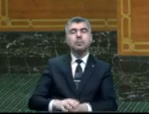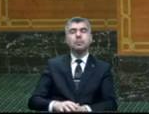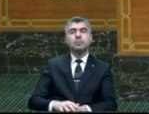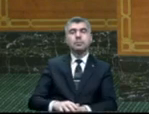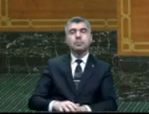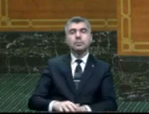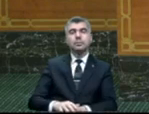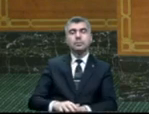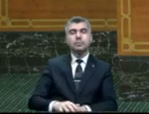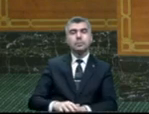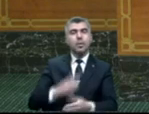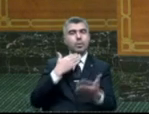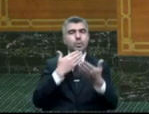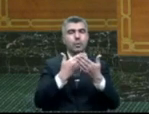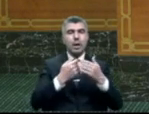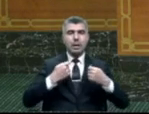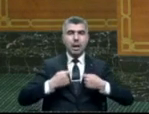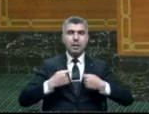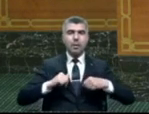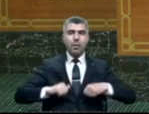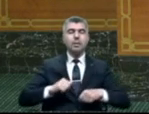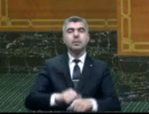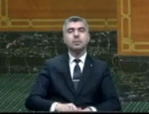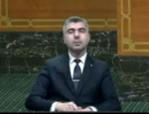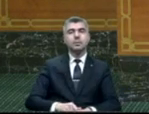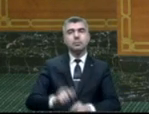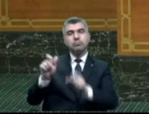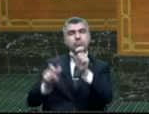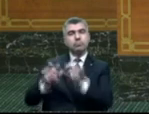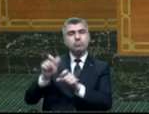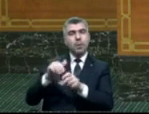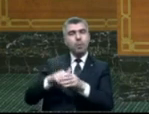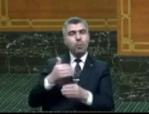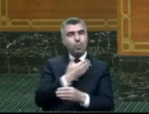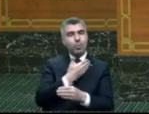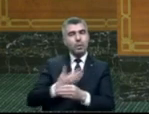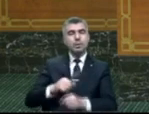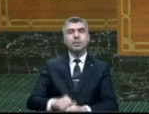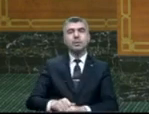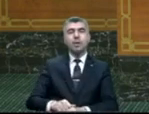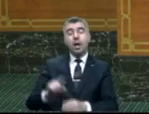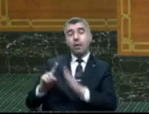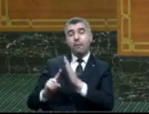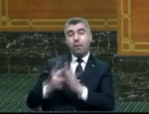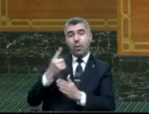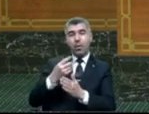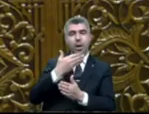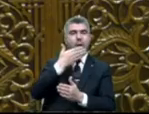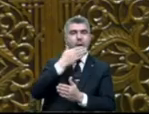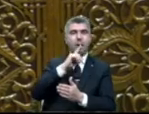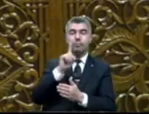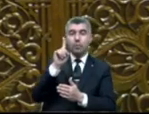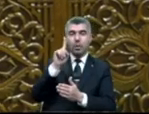لمنى. شكرا السيد الرئيس، السيد الوزير المحترم، السيدات والسادة المستشارون المحترمون. في البداية نحمد الله